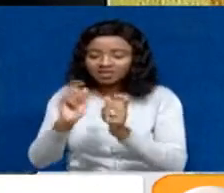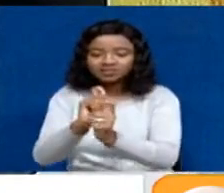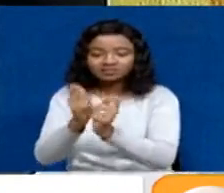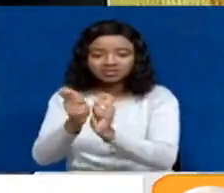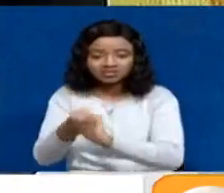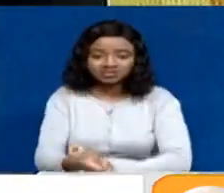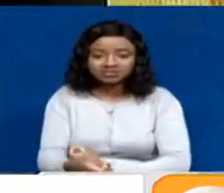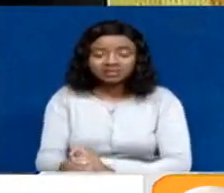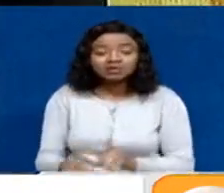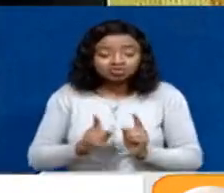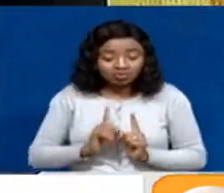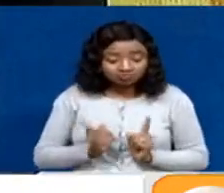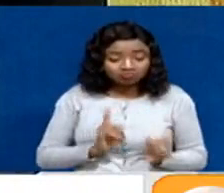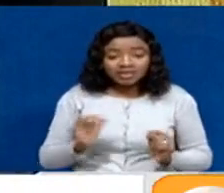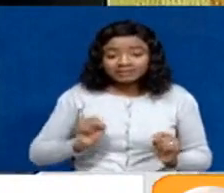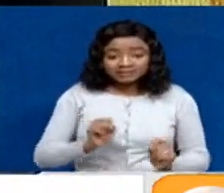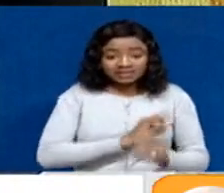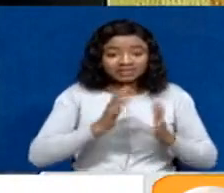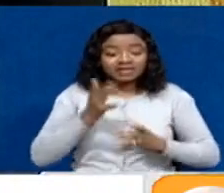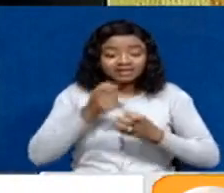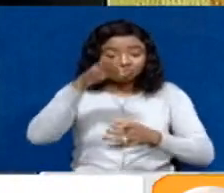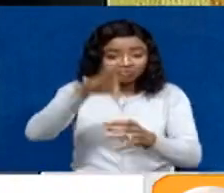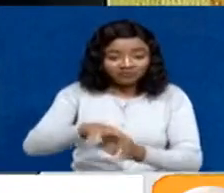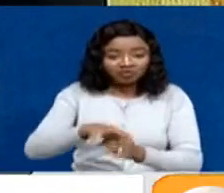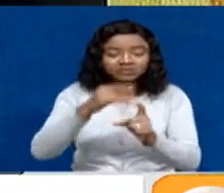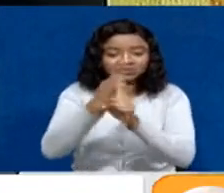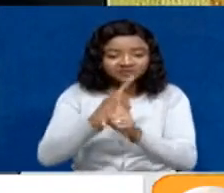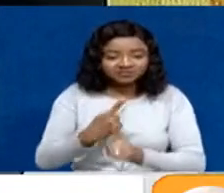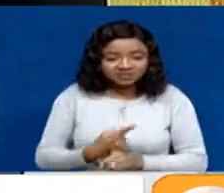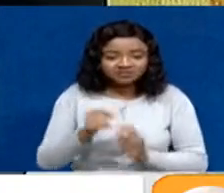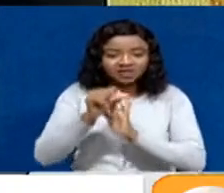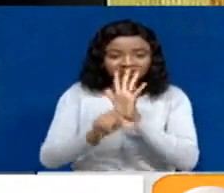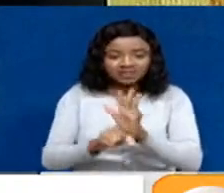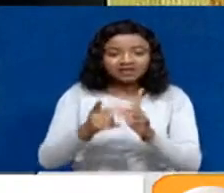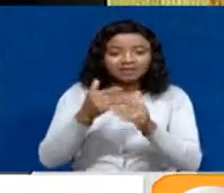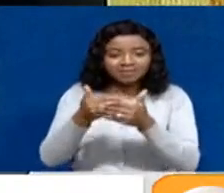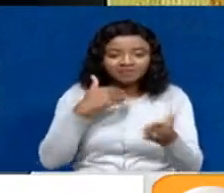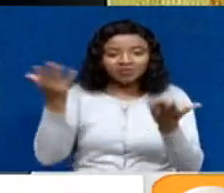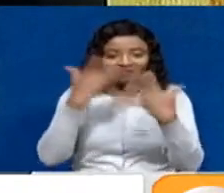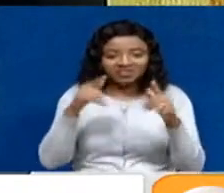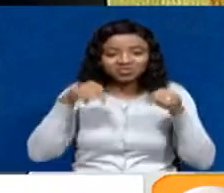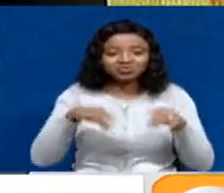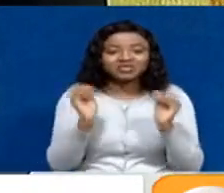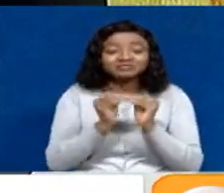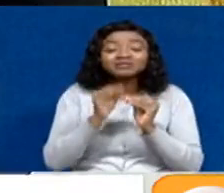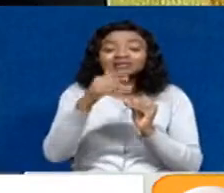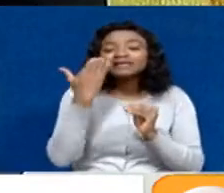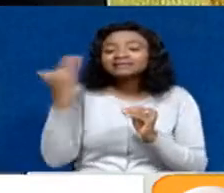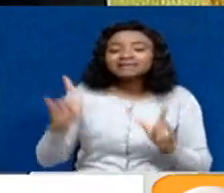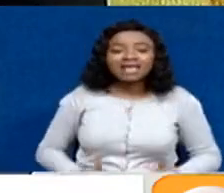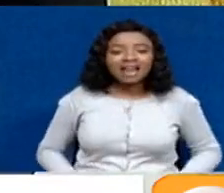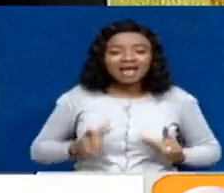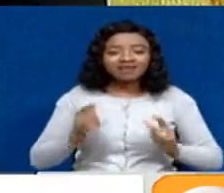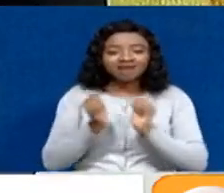ziada. Maseneta wanatarajiwa kupigia kura mapendekezo kadhaa kabla ya kukamilisha kikao cha leo. Tusikilize baadhi